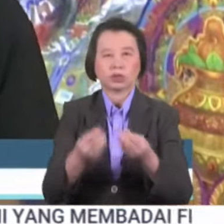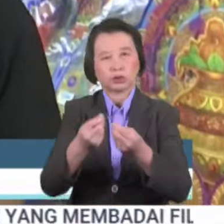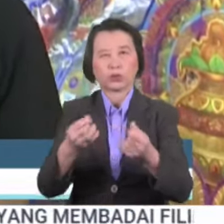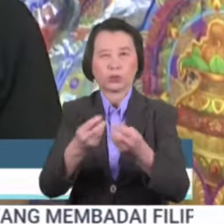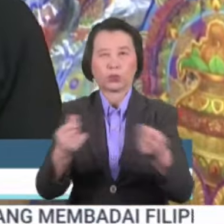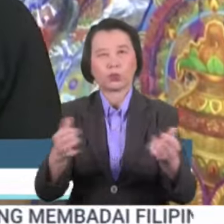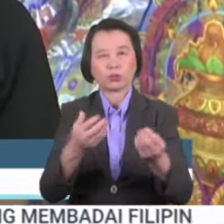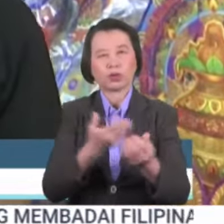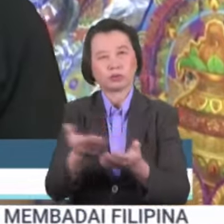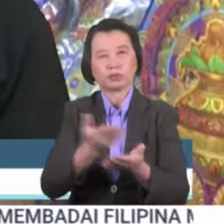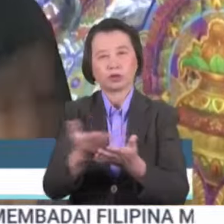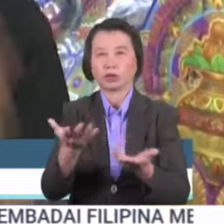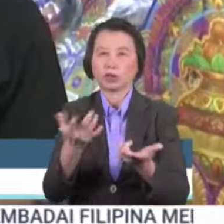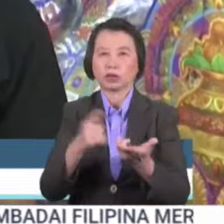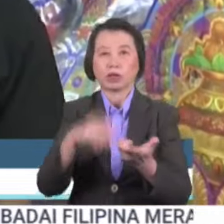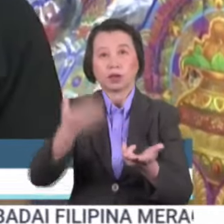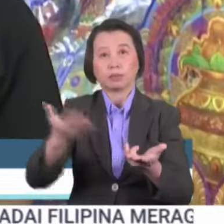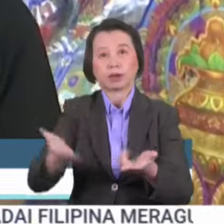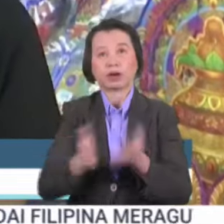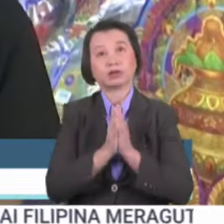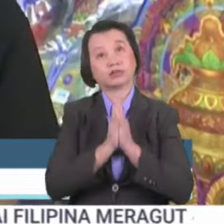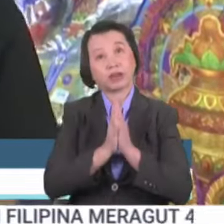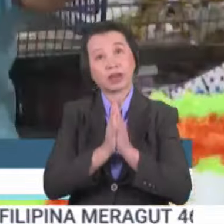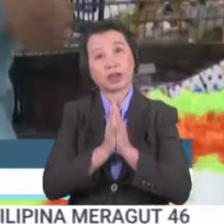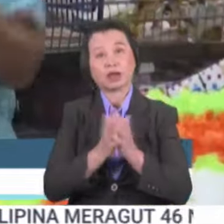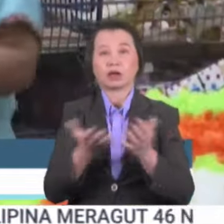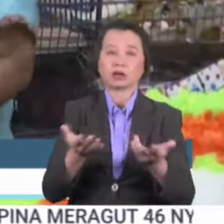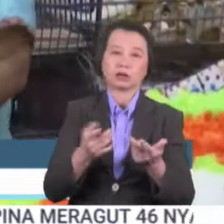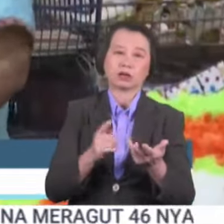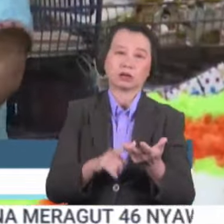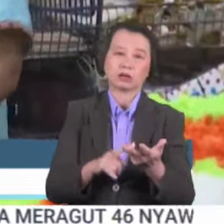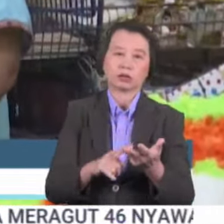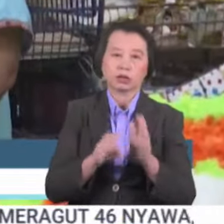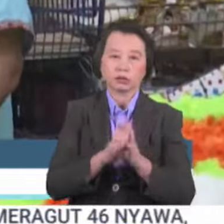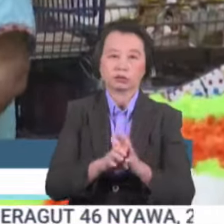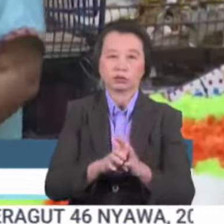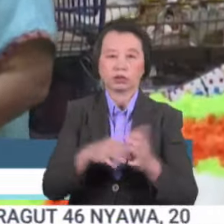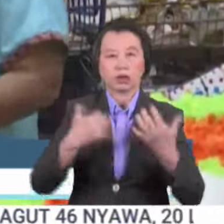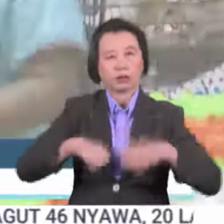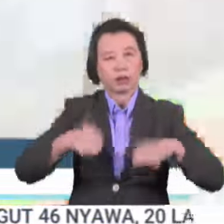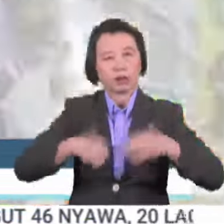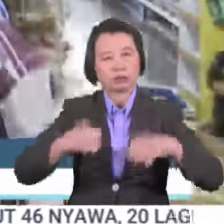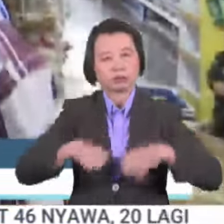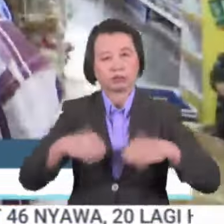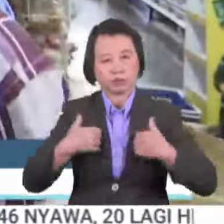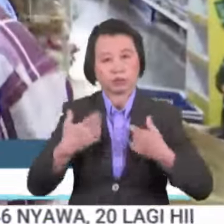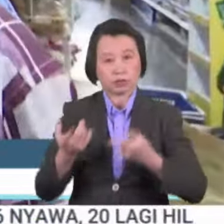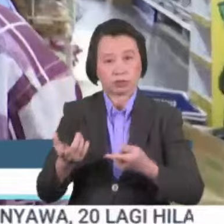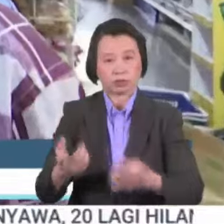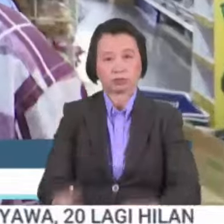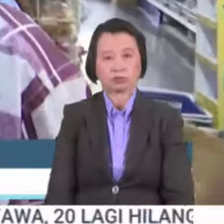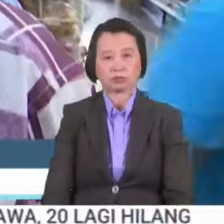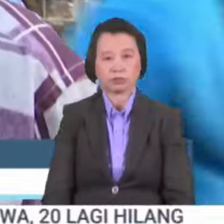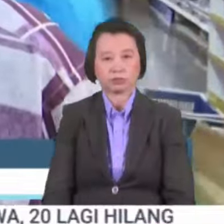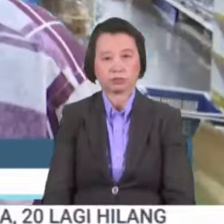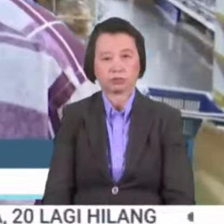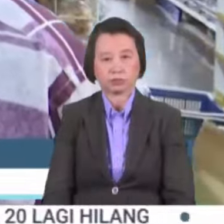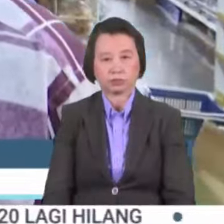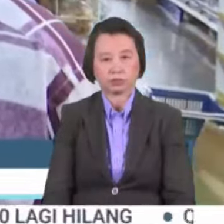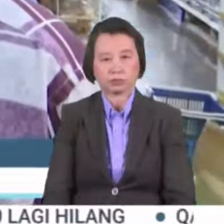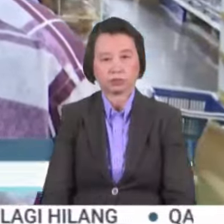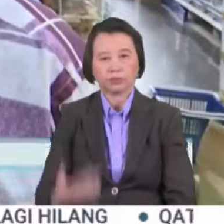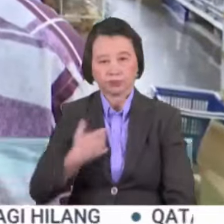tepung, lagi barang sembahyang. Macam baju-baju apa semua ada kat sini. Macam-macam lah. Di Bali